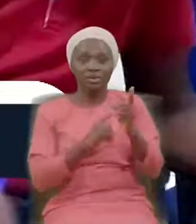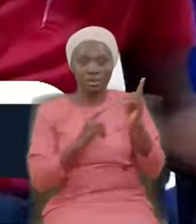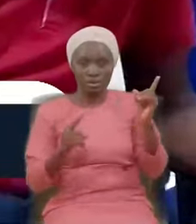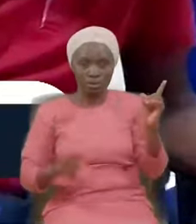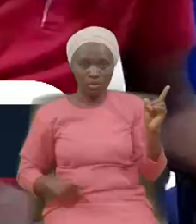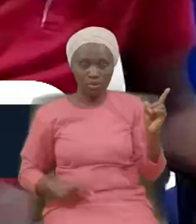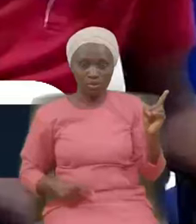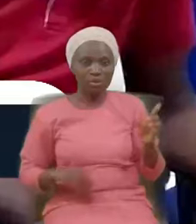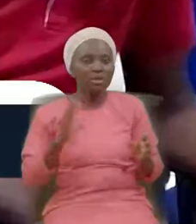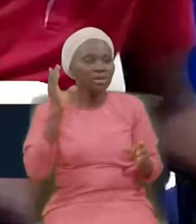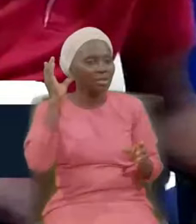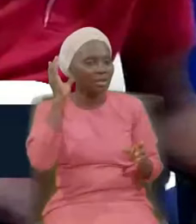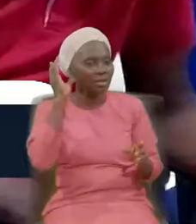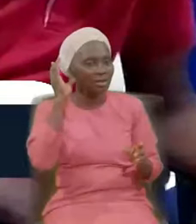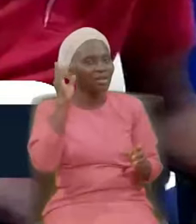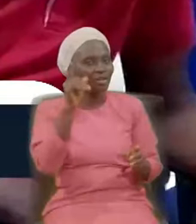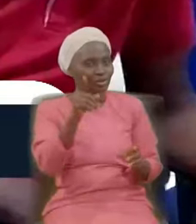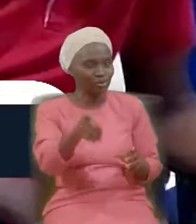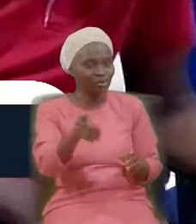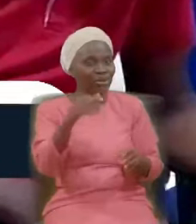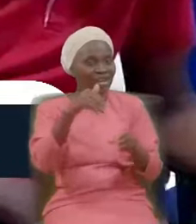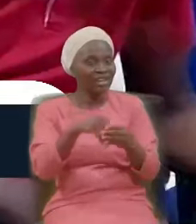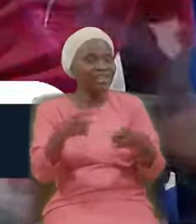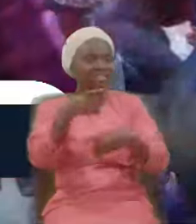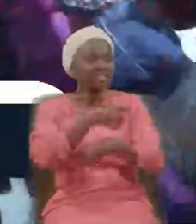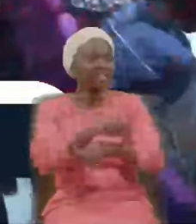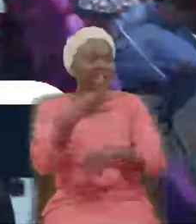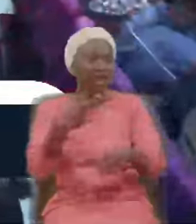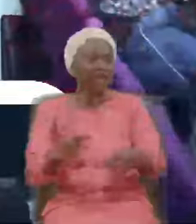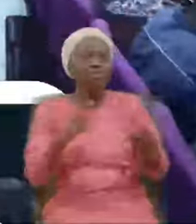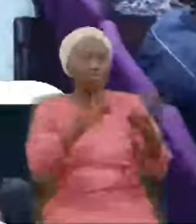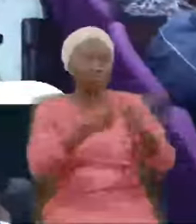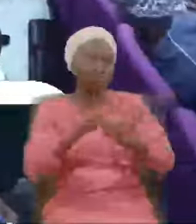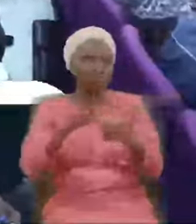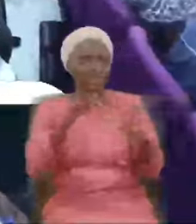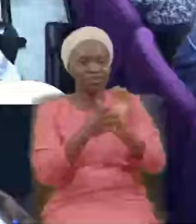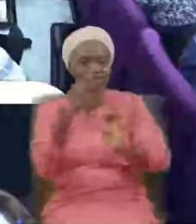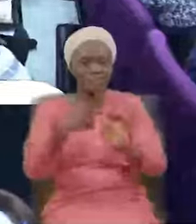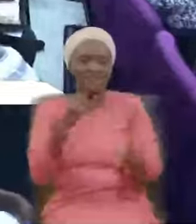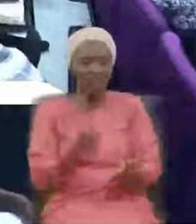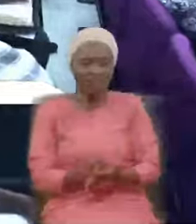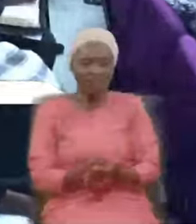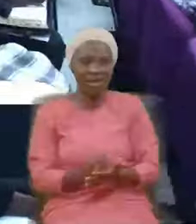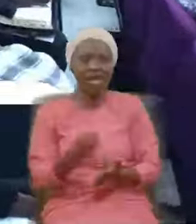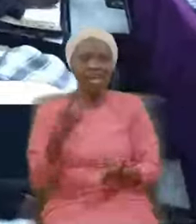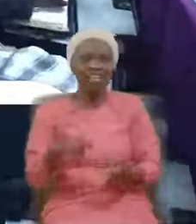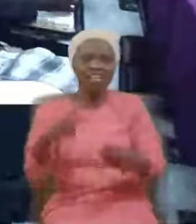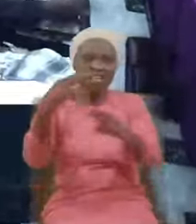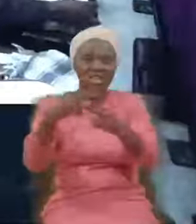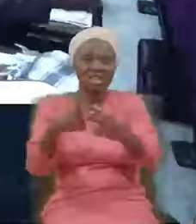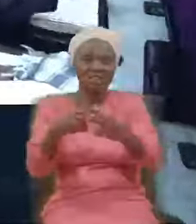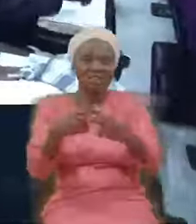Que l'Éternel t'exauce au jour de la détresse. Que le nom du Dieu